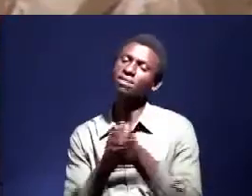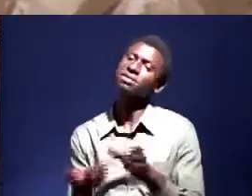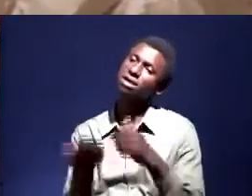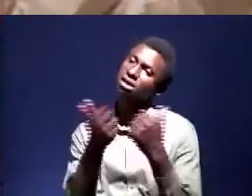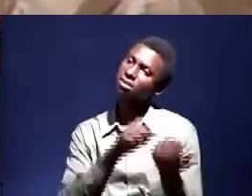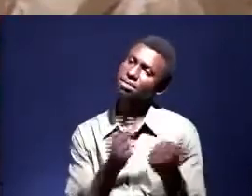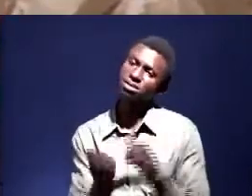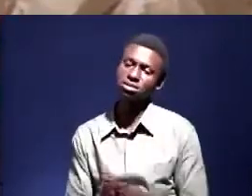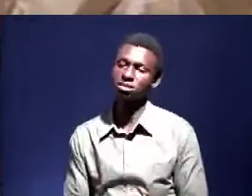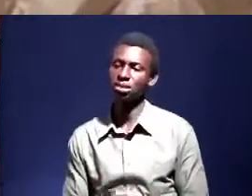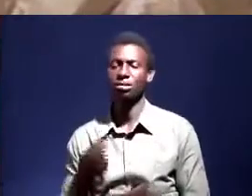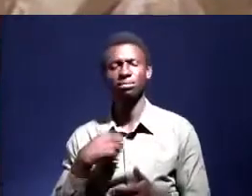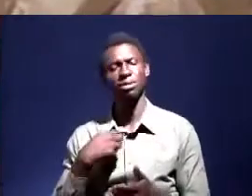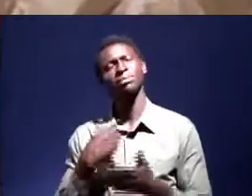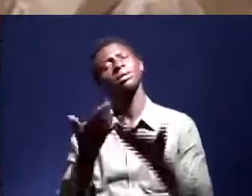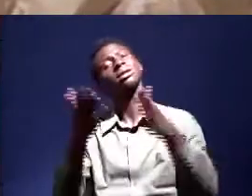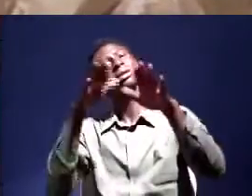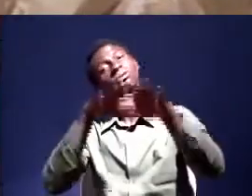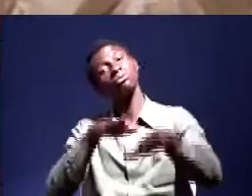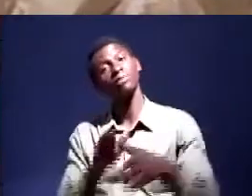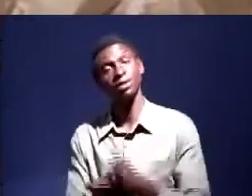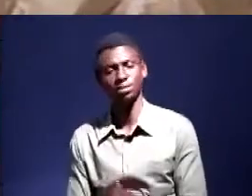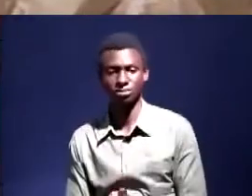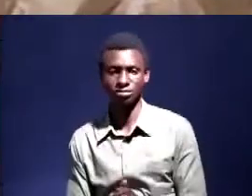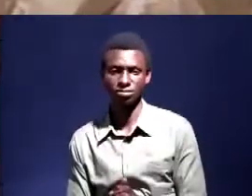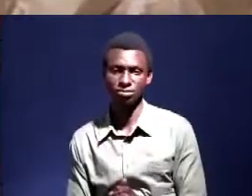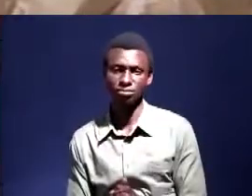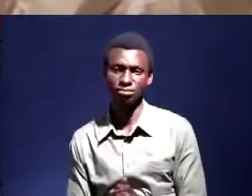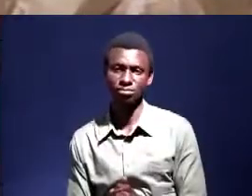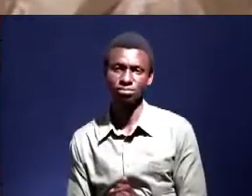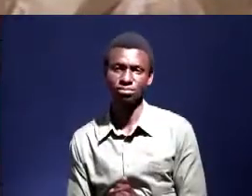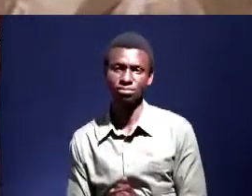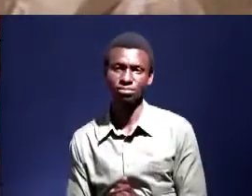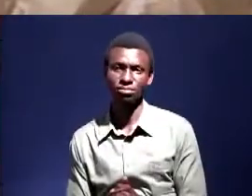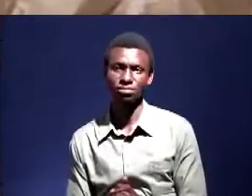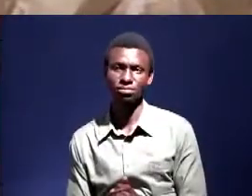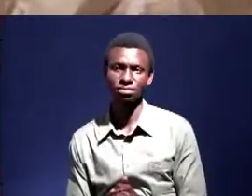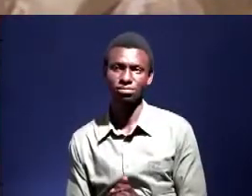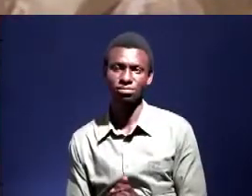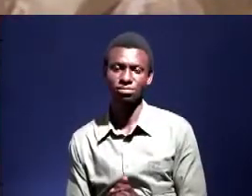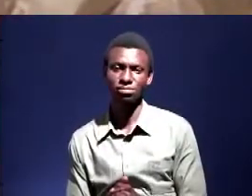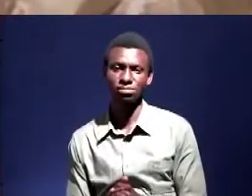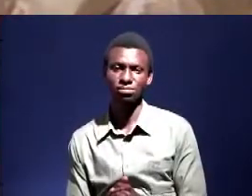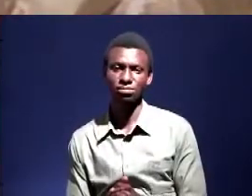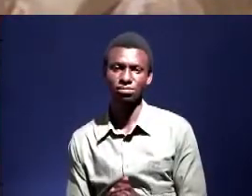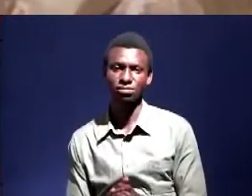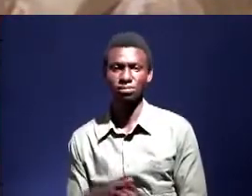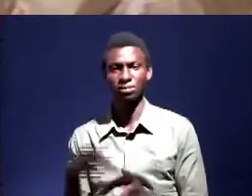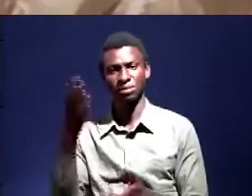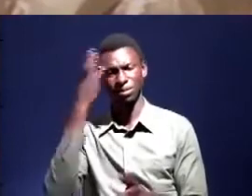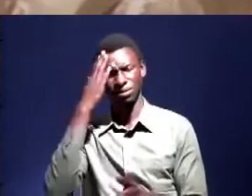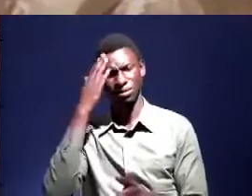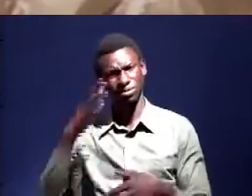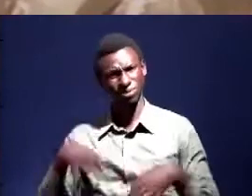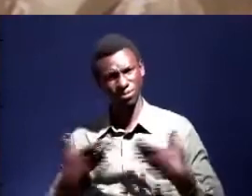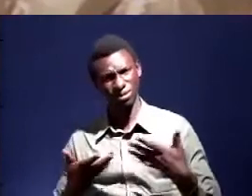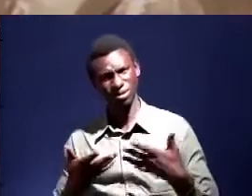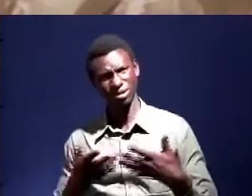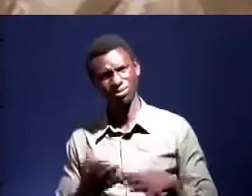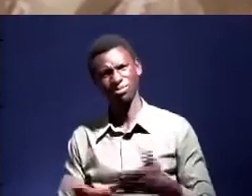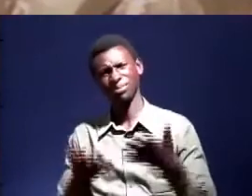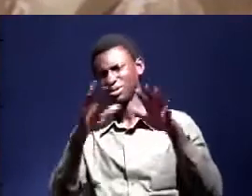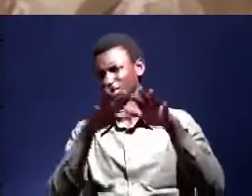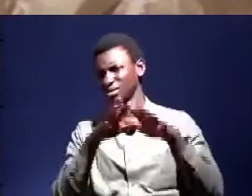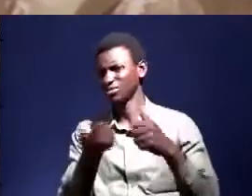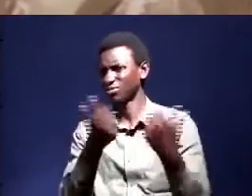you. Yesu anakupenda. He knows you want to be baptized. Anajua unataka kubatizwa. The thief on the cross wasn't baptized. Yule mwizi msalabani